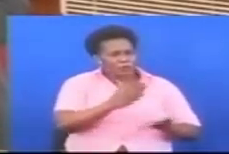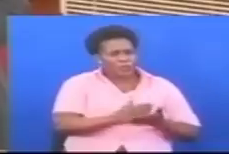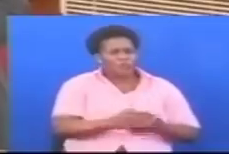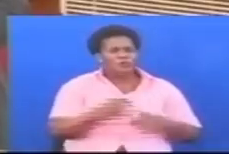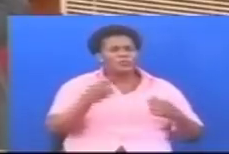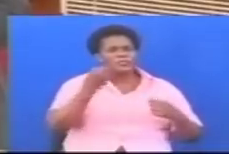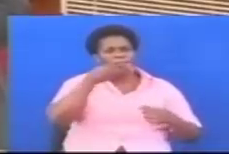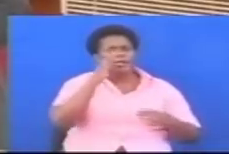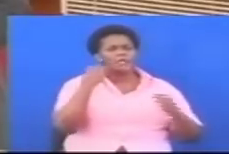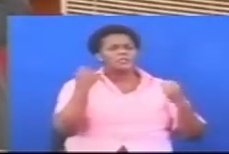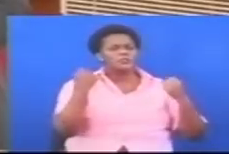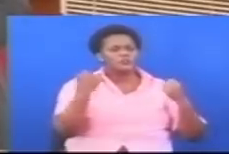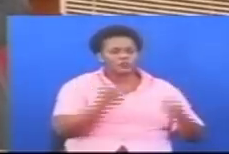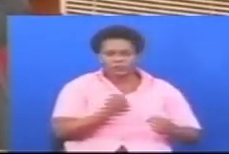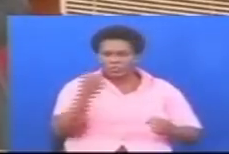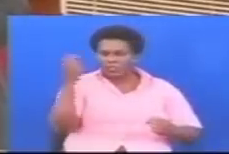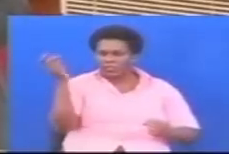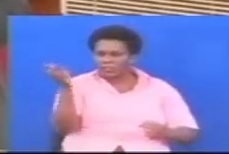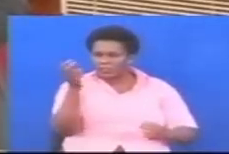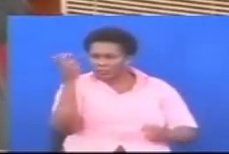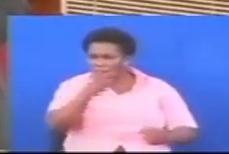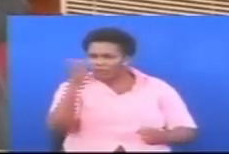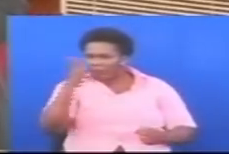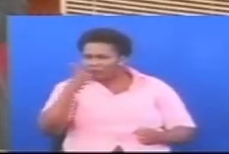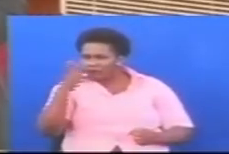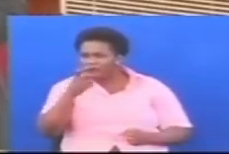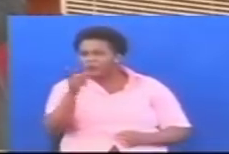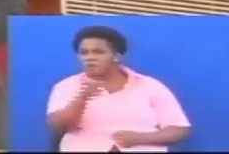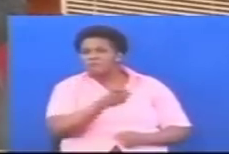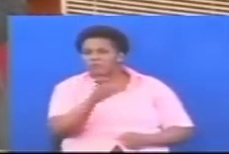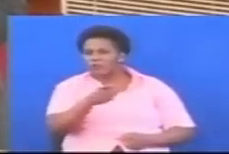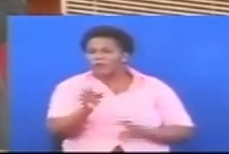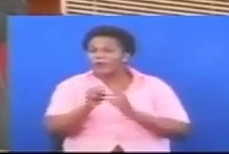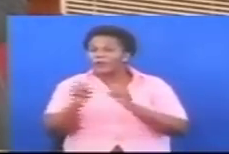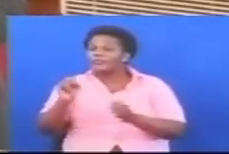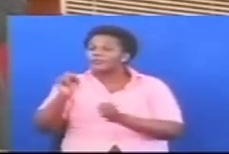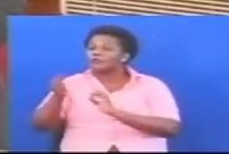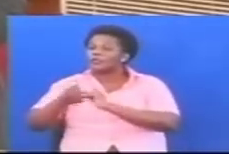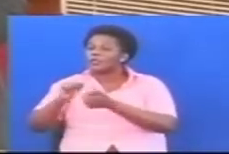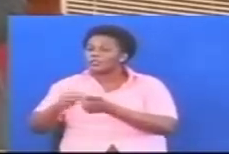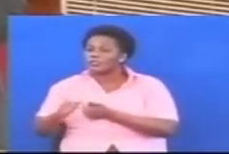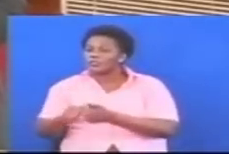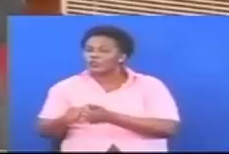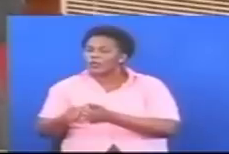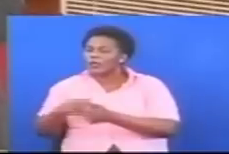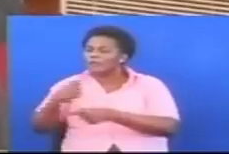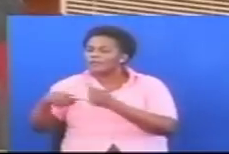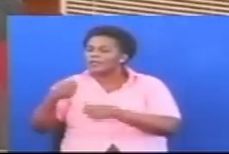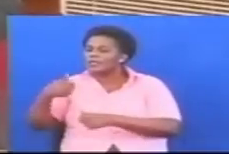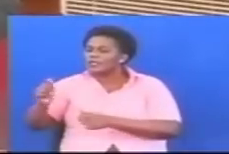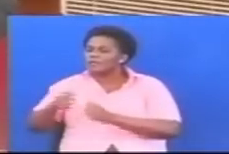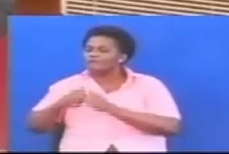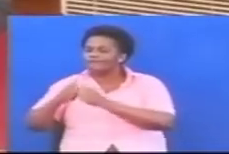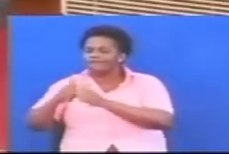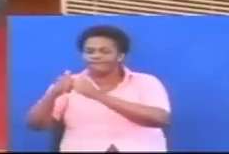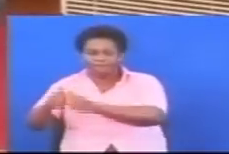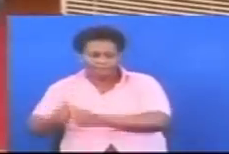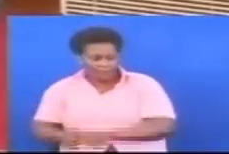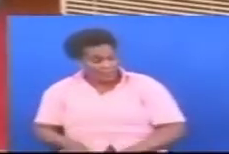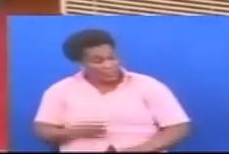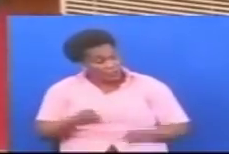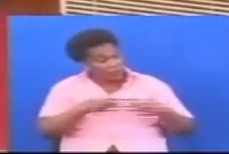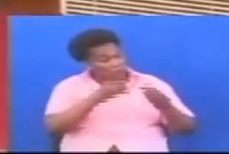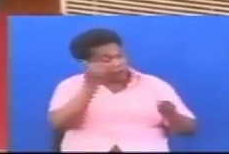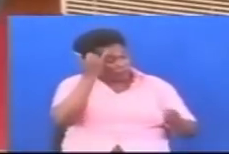lakini bado tuna tatizo la uendelevu wa miradi kama ilivyoshauriwa kwa muda mwafaka. Sasa PPP itakayohusisha